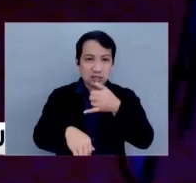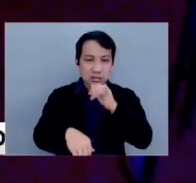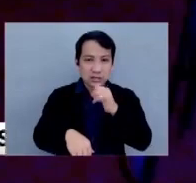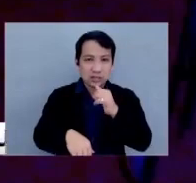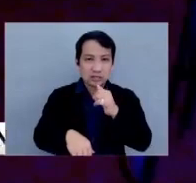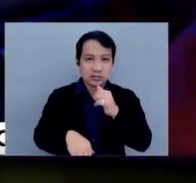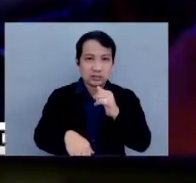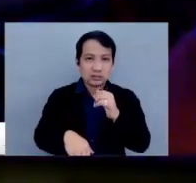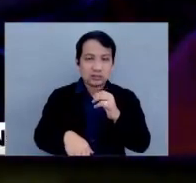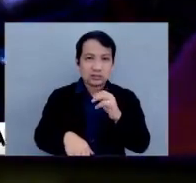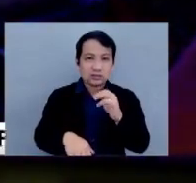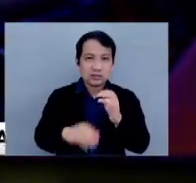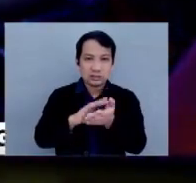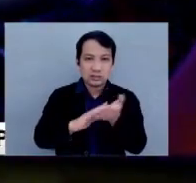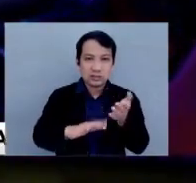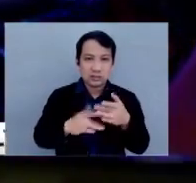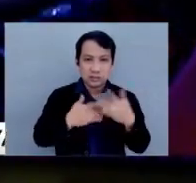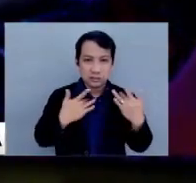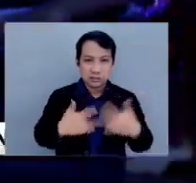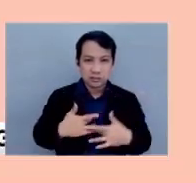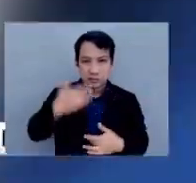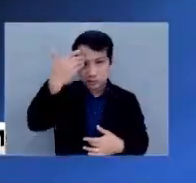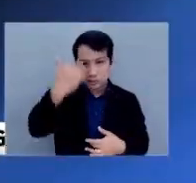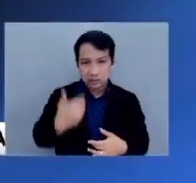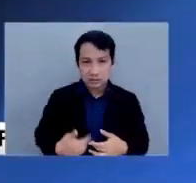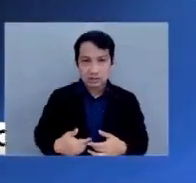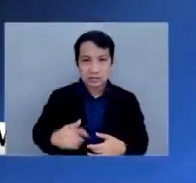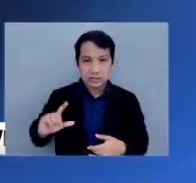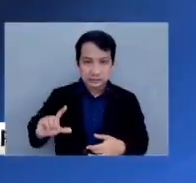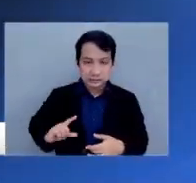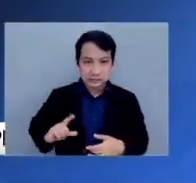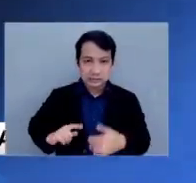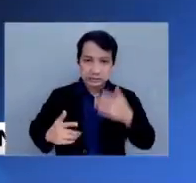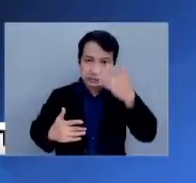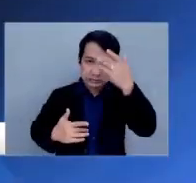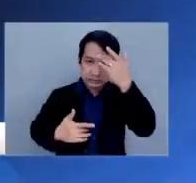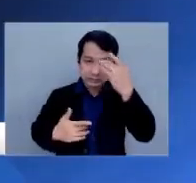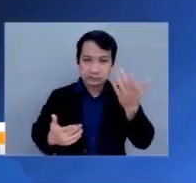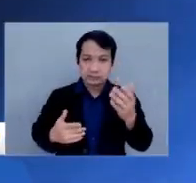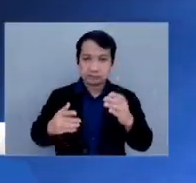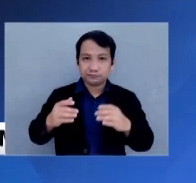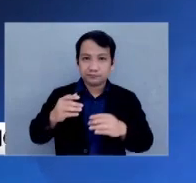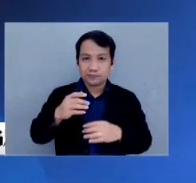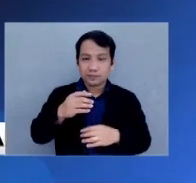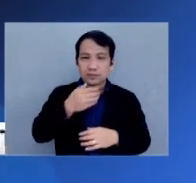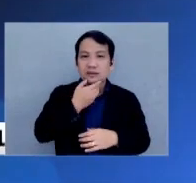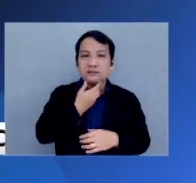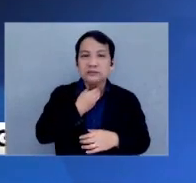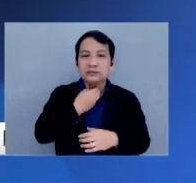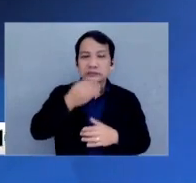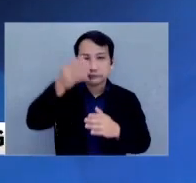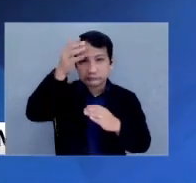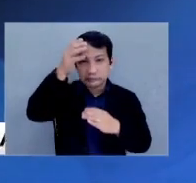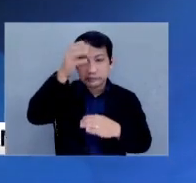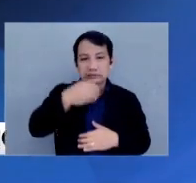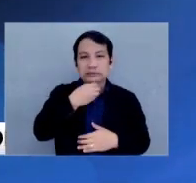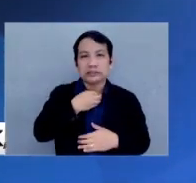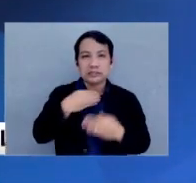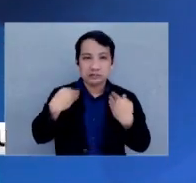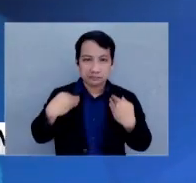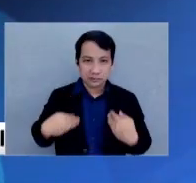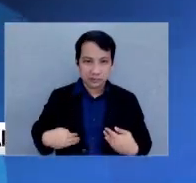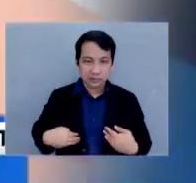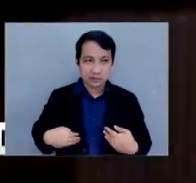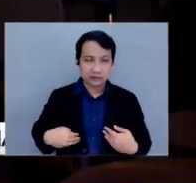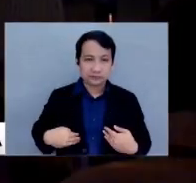hypertension, sa heart disease, sa stroke at sa liver disease. Konektado rin po sa cancer sa bibig, sa lalamunan at iba pang bahagi ng katawan ang